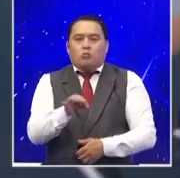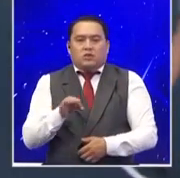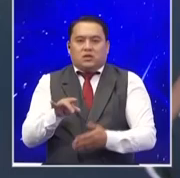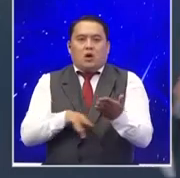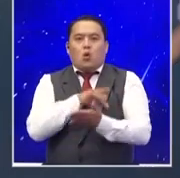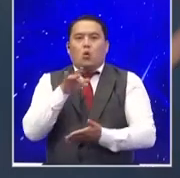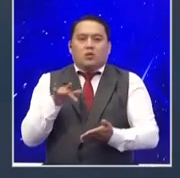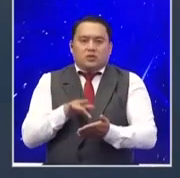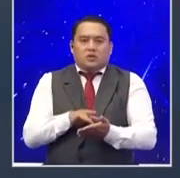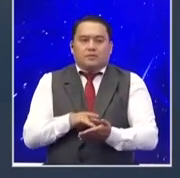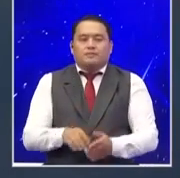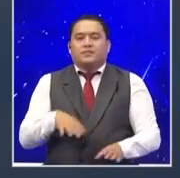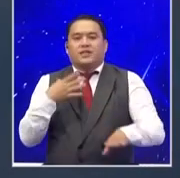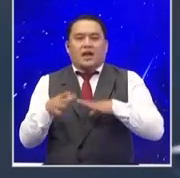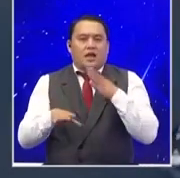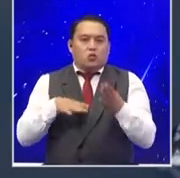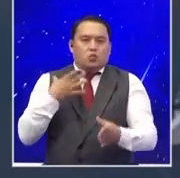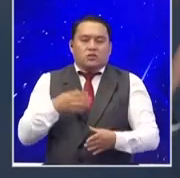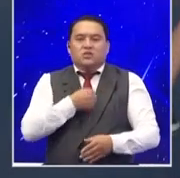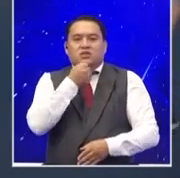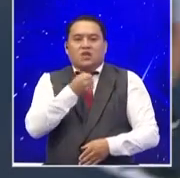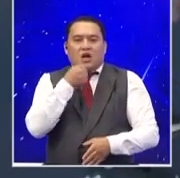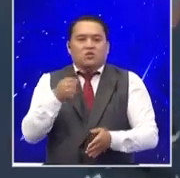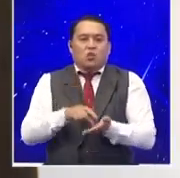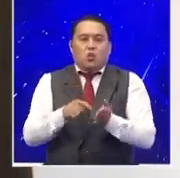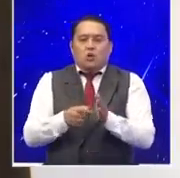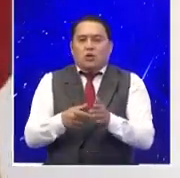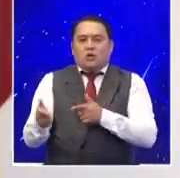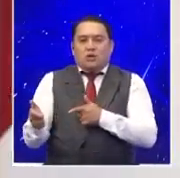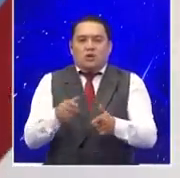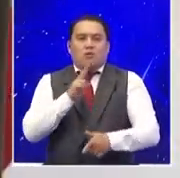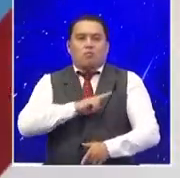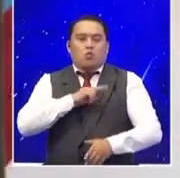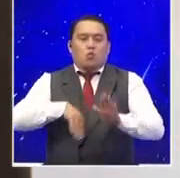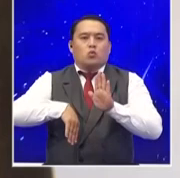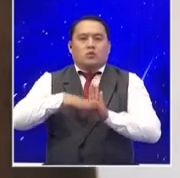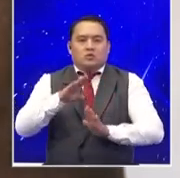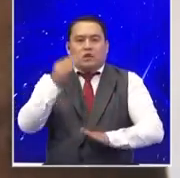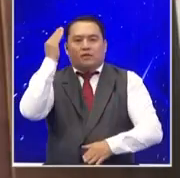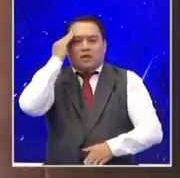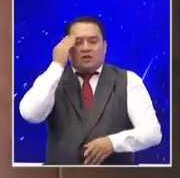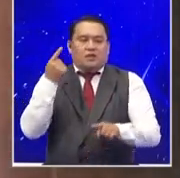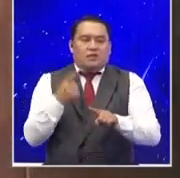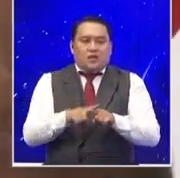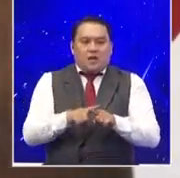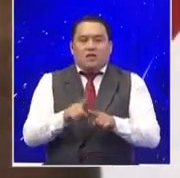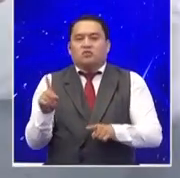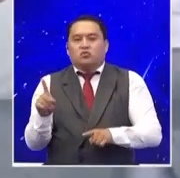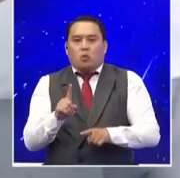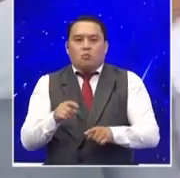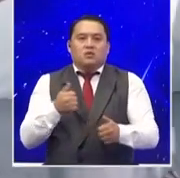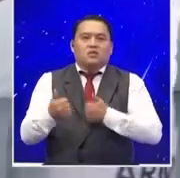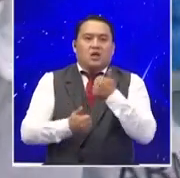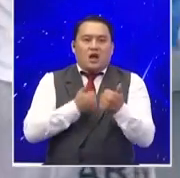соревнования. Усердно тренируются в залах и старшие юноши. Идет конкретная работа над собой, совершенствование навыков, техники и тактики. Также тренировки